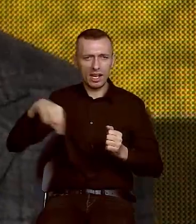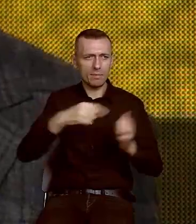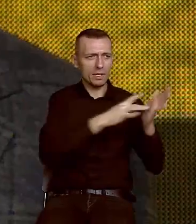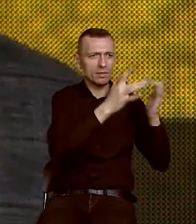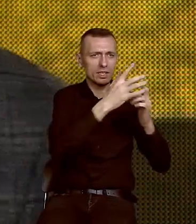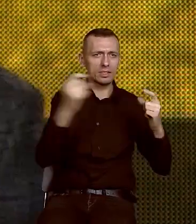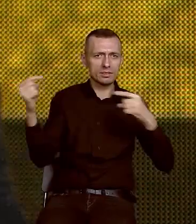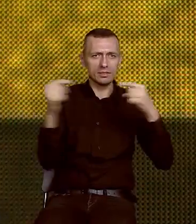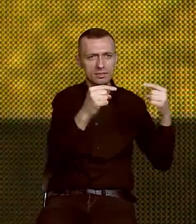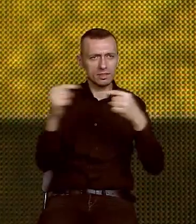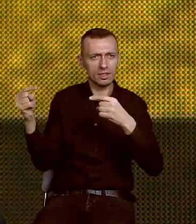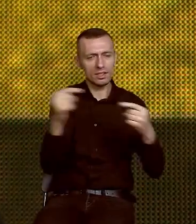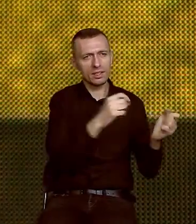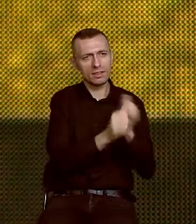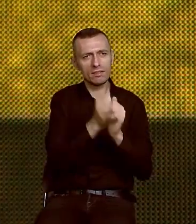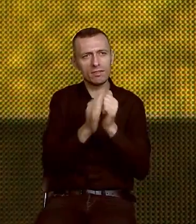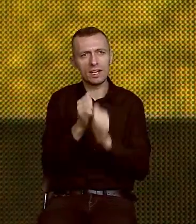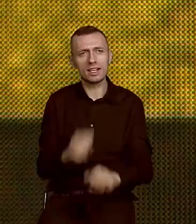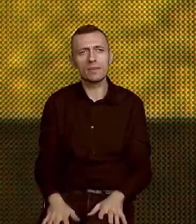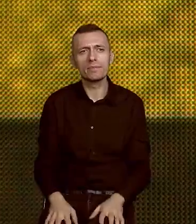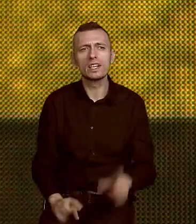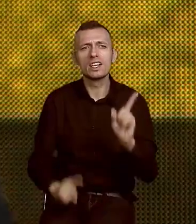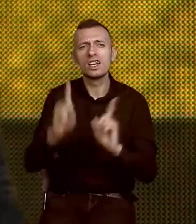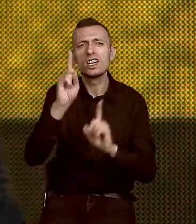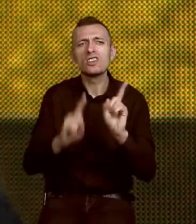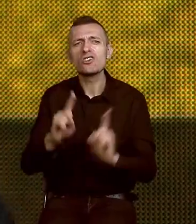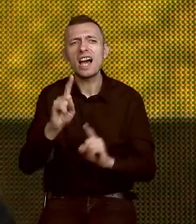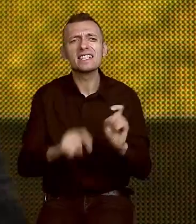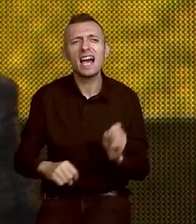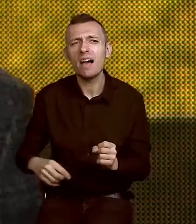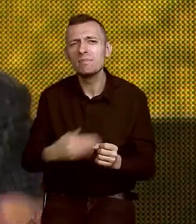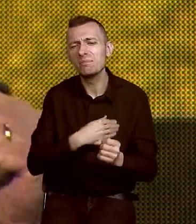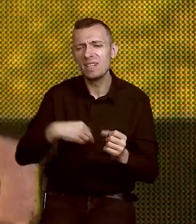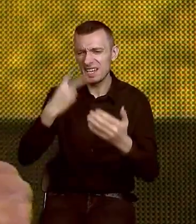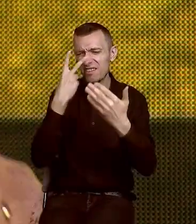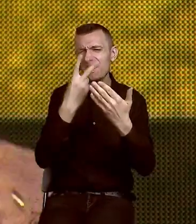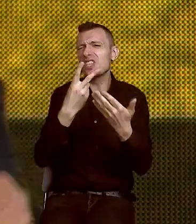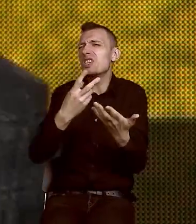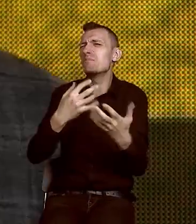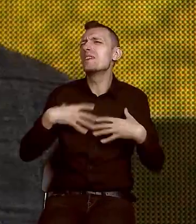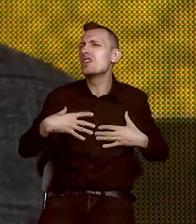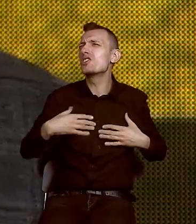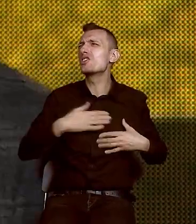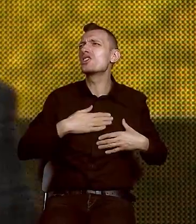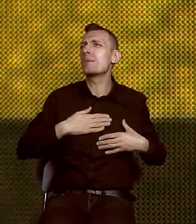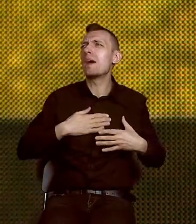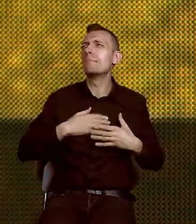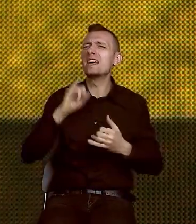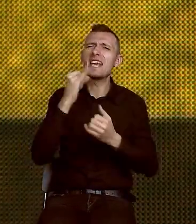jakieś małe potyczki, innym razem potężne bitwy, a czasami, jak mówiłem, ogromne wojenne